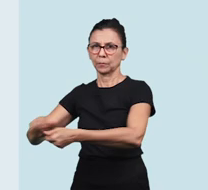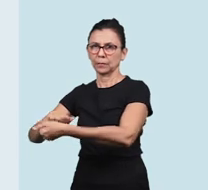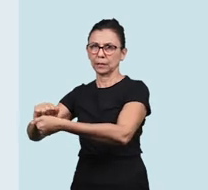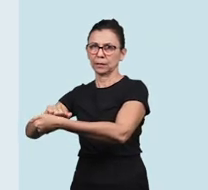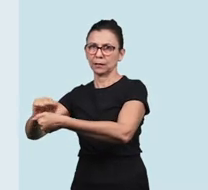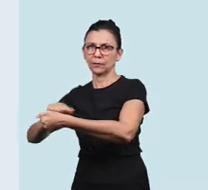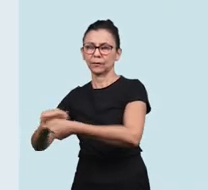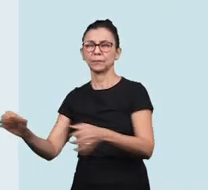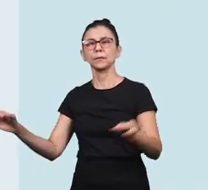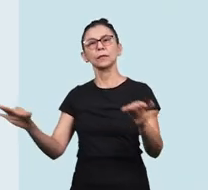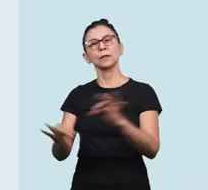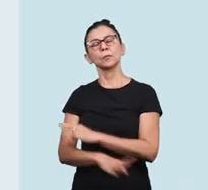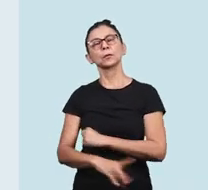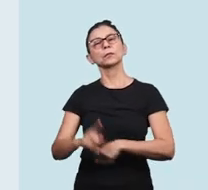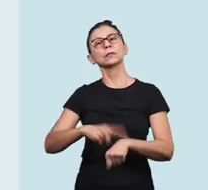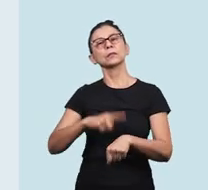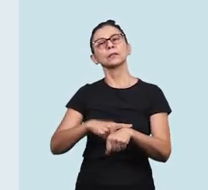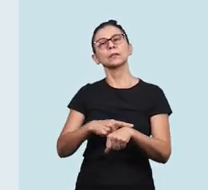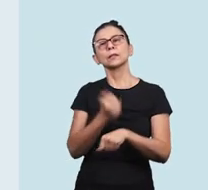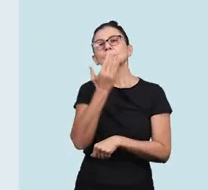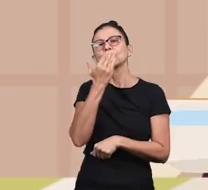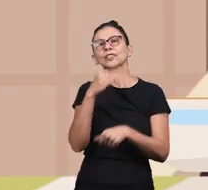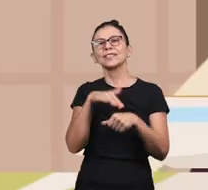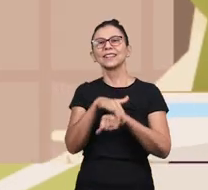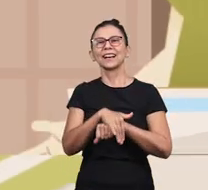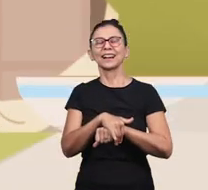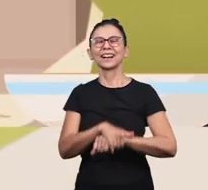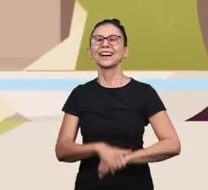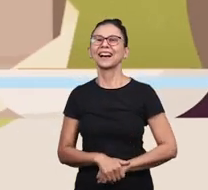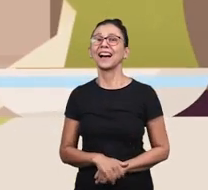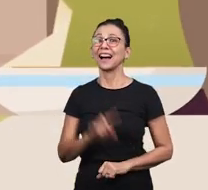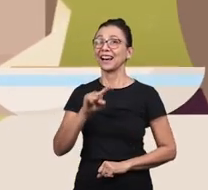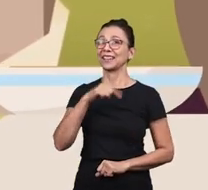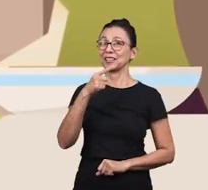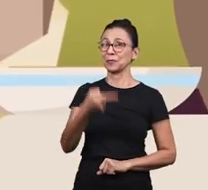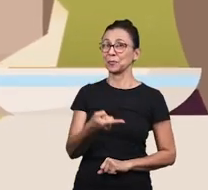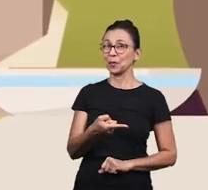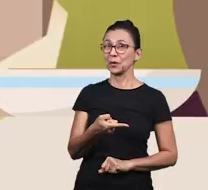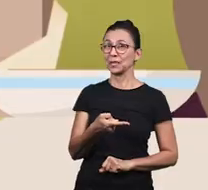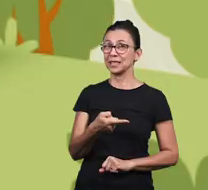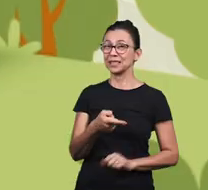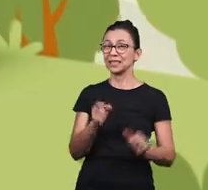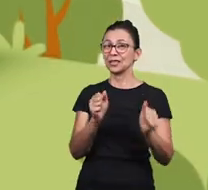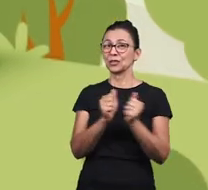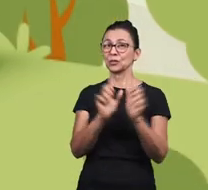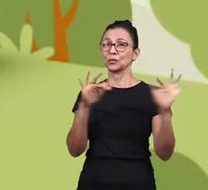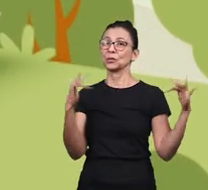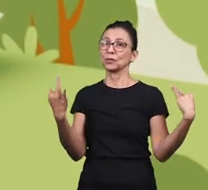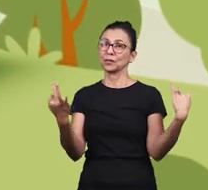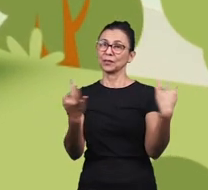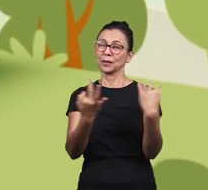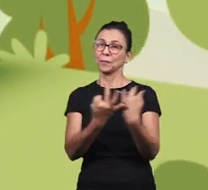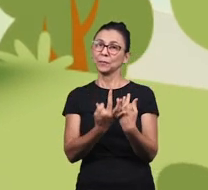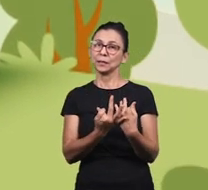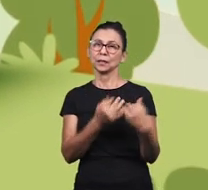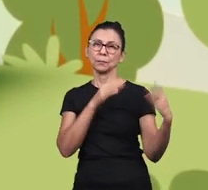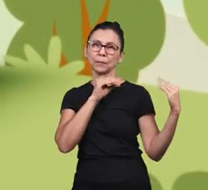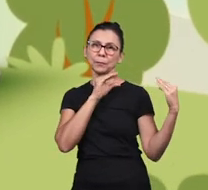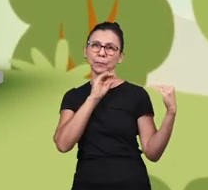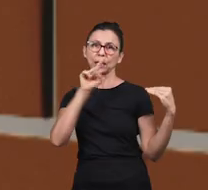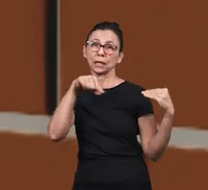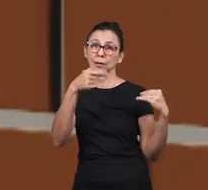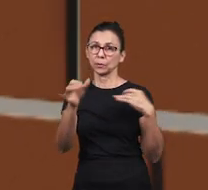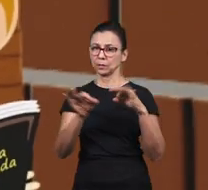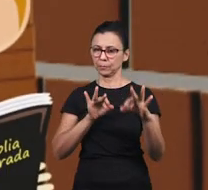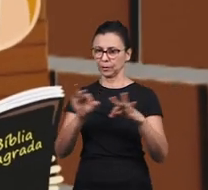prendre la douche. C'est le moment de déjeuner. Après avoir mangé avec la famille, Héloïse a un temps libre, mais va se préparer